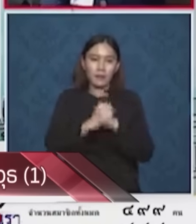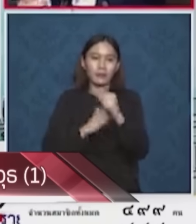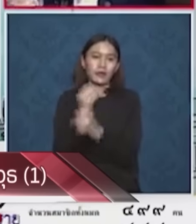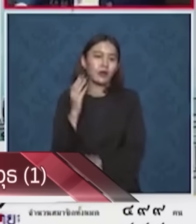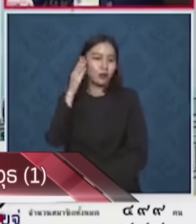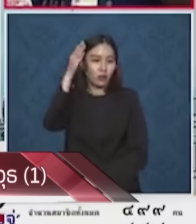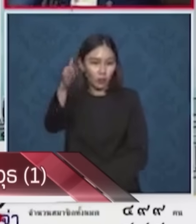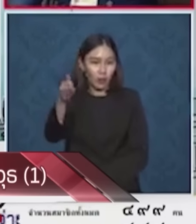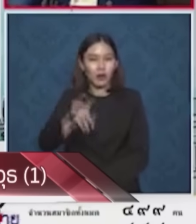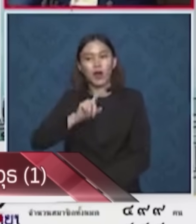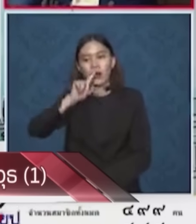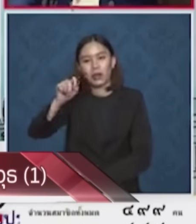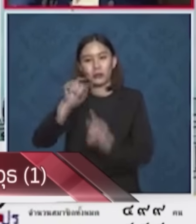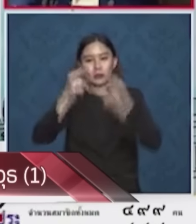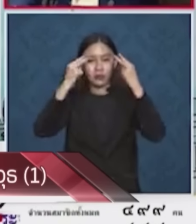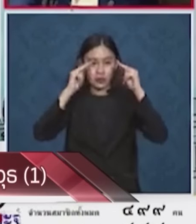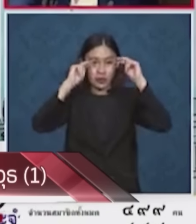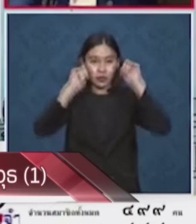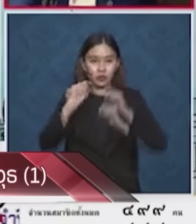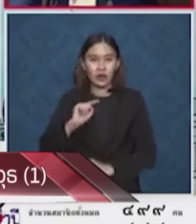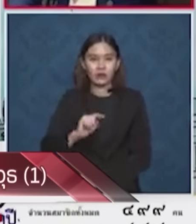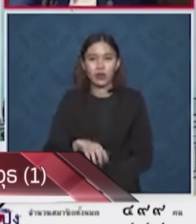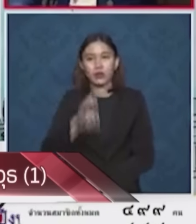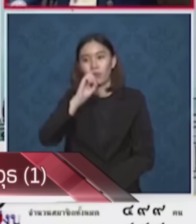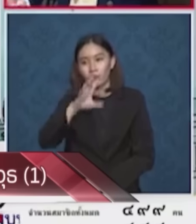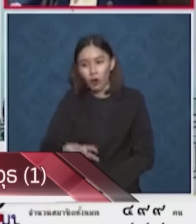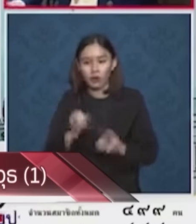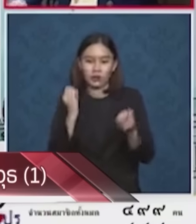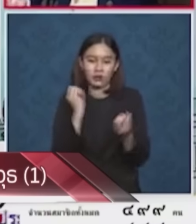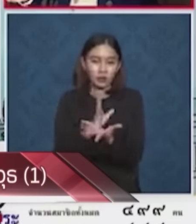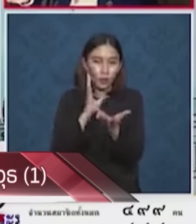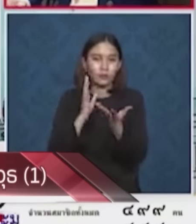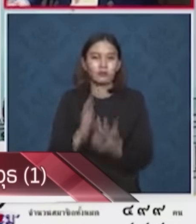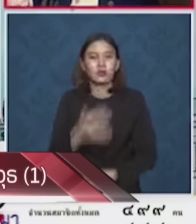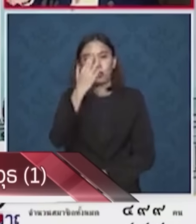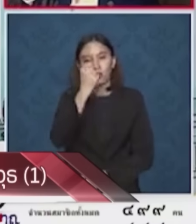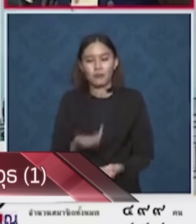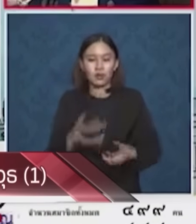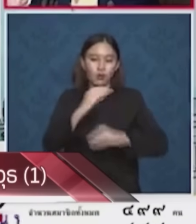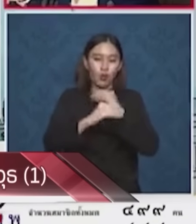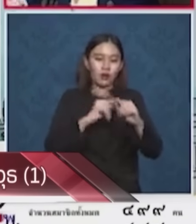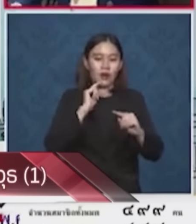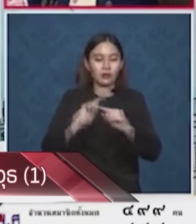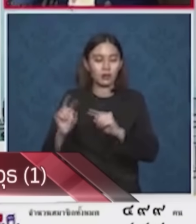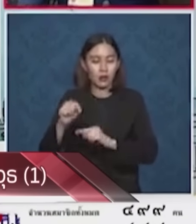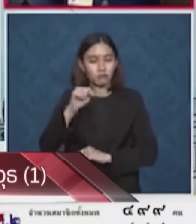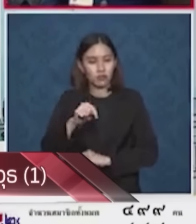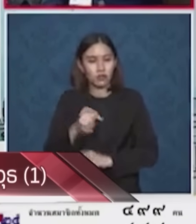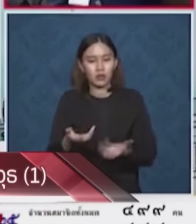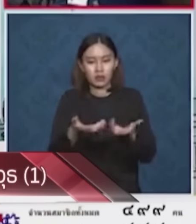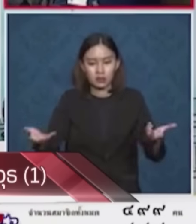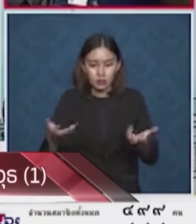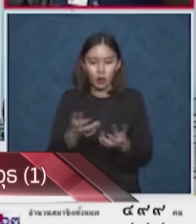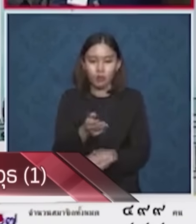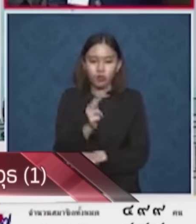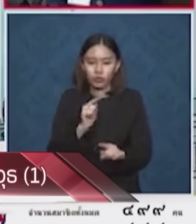ไปรวมถึงต้องถามไปที่ท่านนายกด้วยนะครับไหนบอกวิกฤตแล้วยังปล่อยให้มีการซื้อโครงการเ่อการมีโครงการการซื้ออาวุธใหใหม่